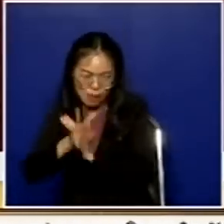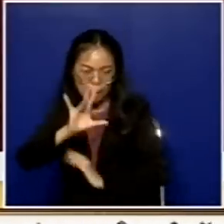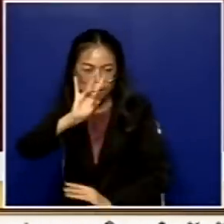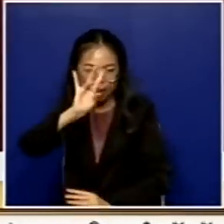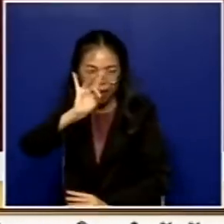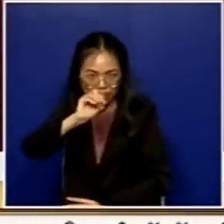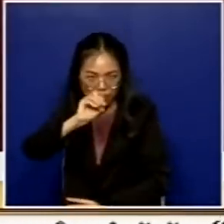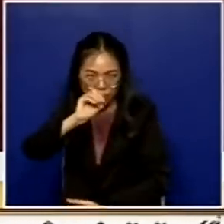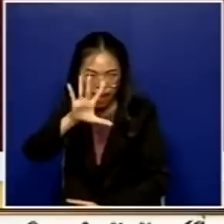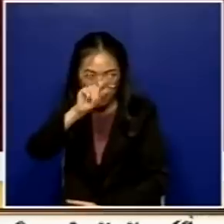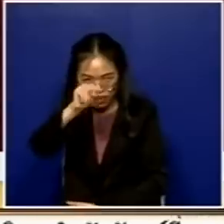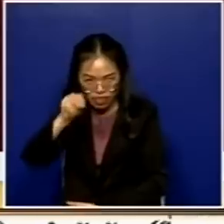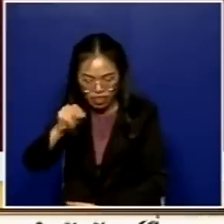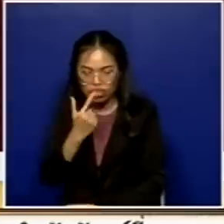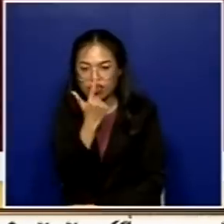แดง